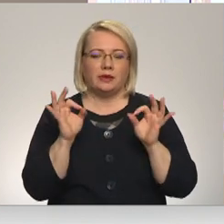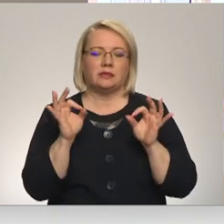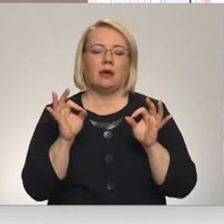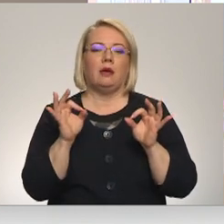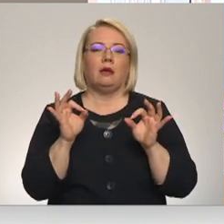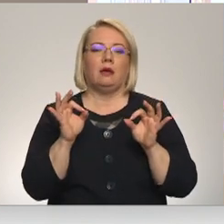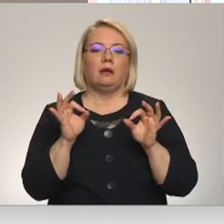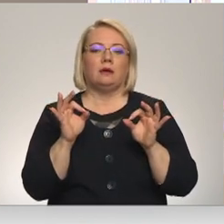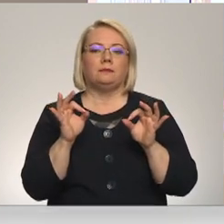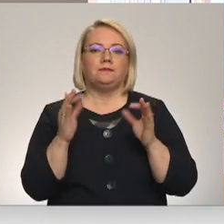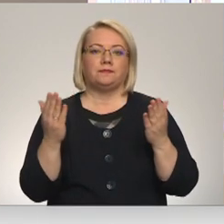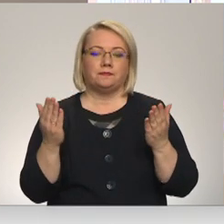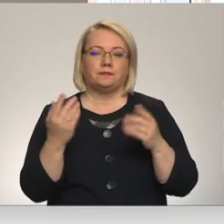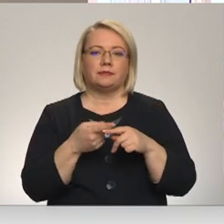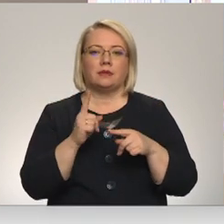kā, nu,